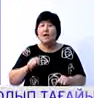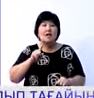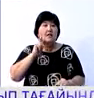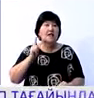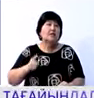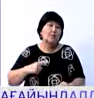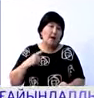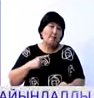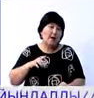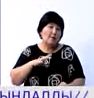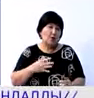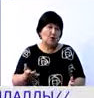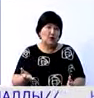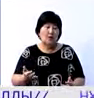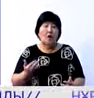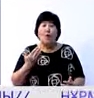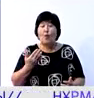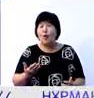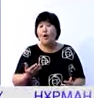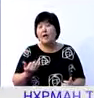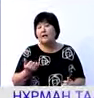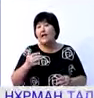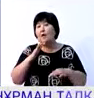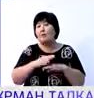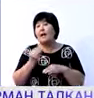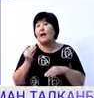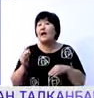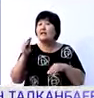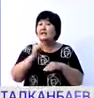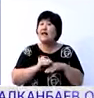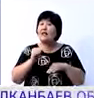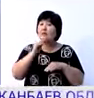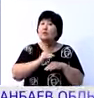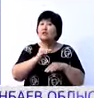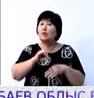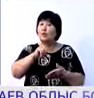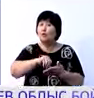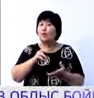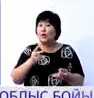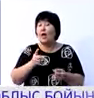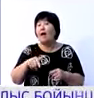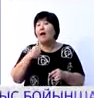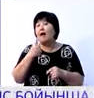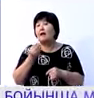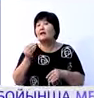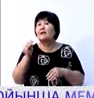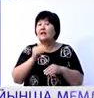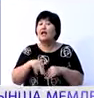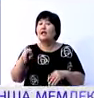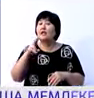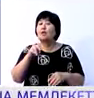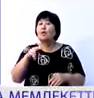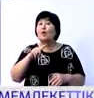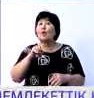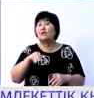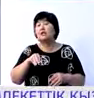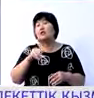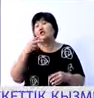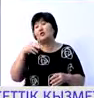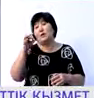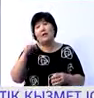болсын, оған енді банктің салымшысы болу керек, және алғашқы жарнасы депозитінде болу керек